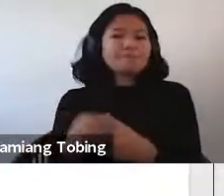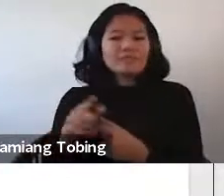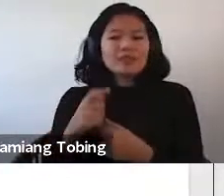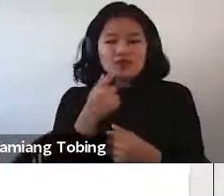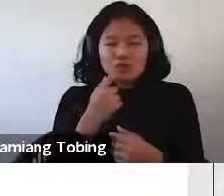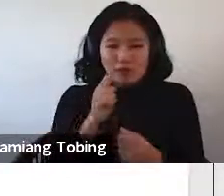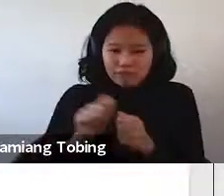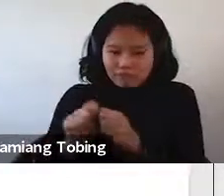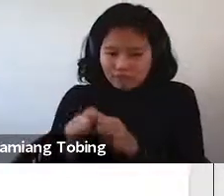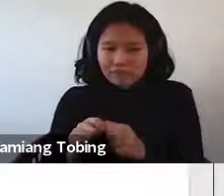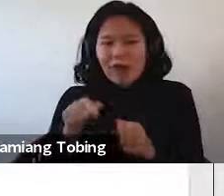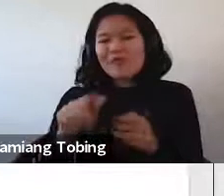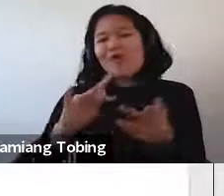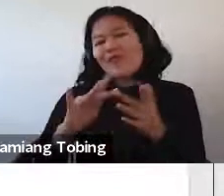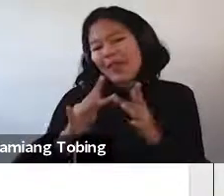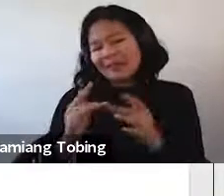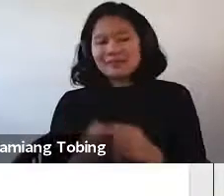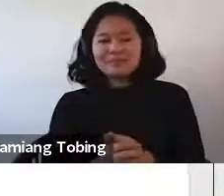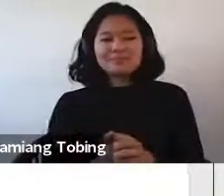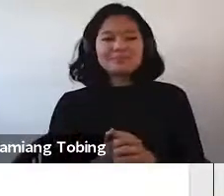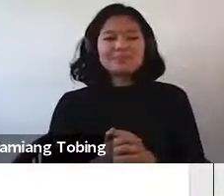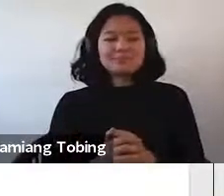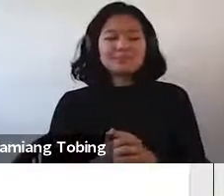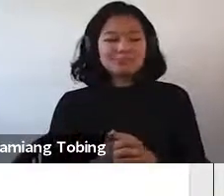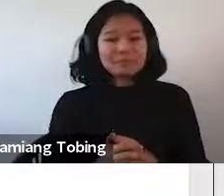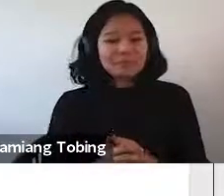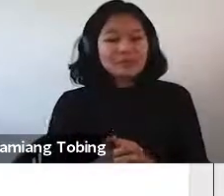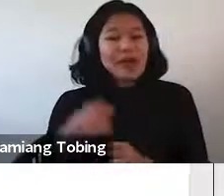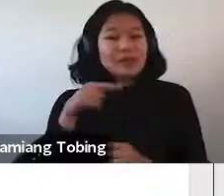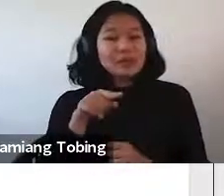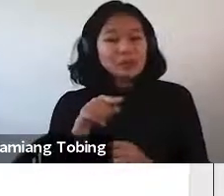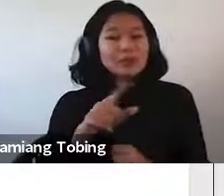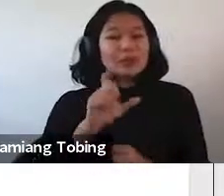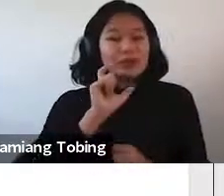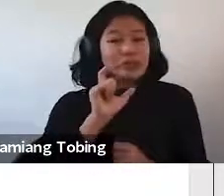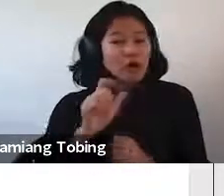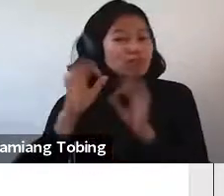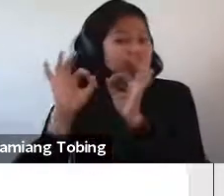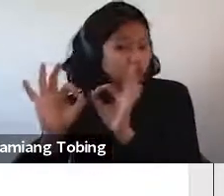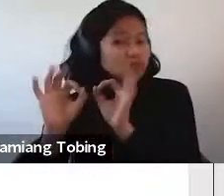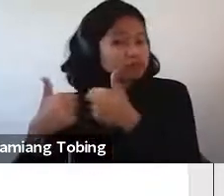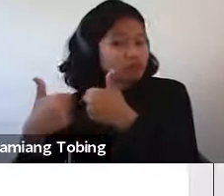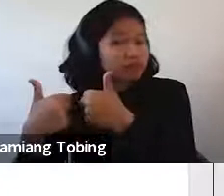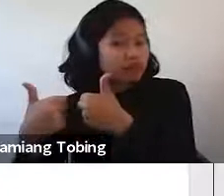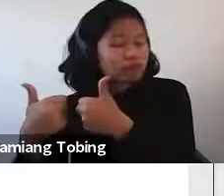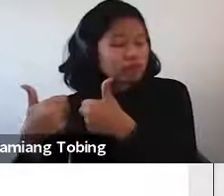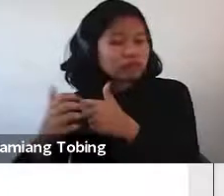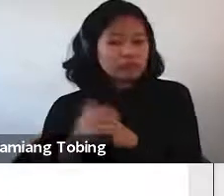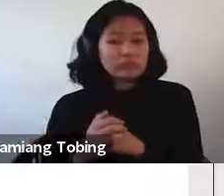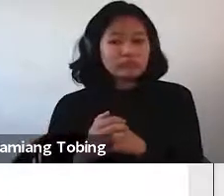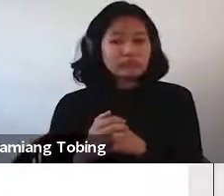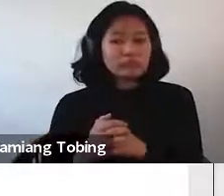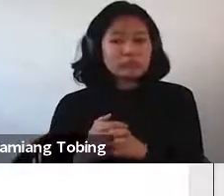secara online. Dan ini merupakan strategi yang bagus ya, kemudian